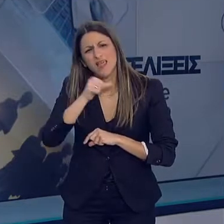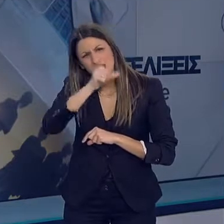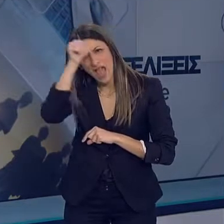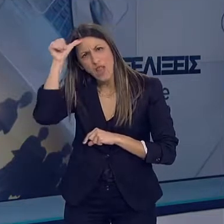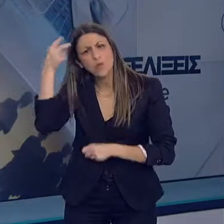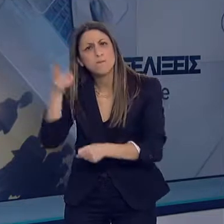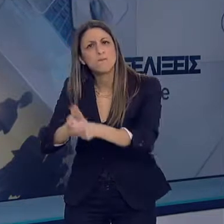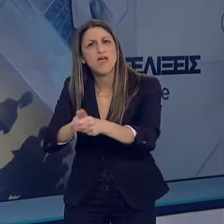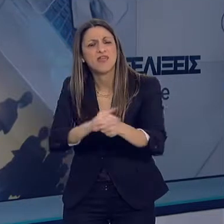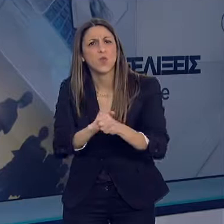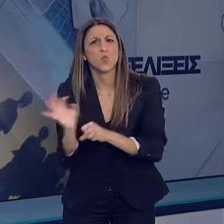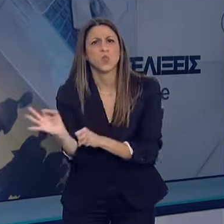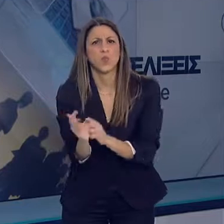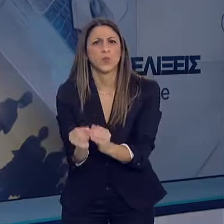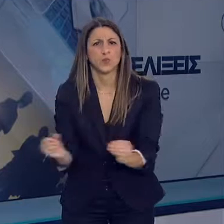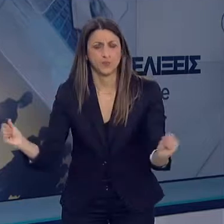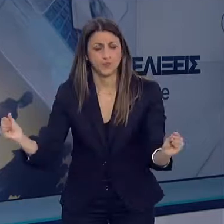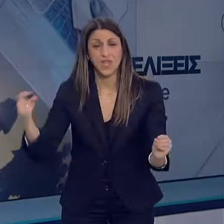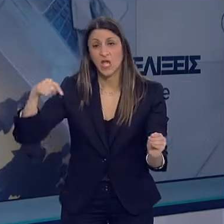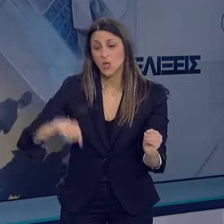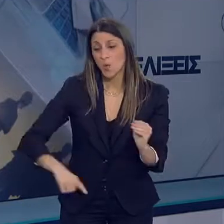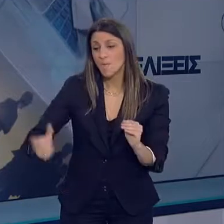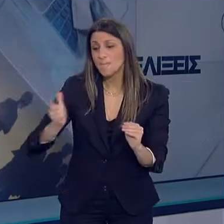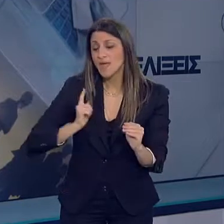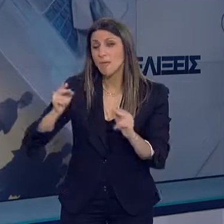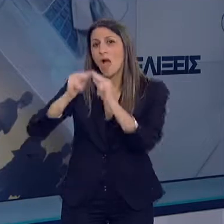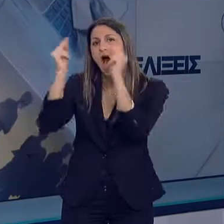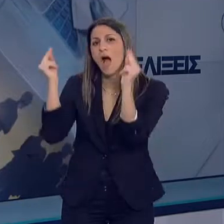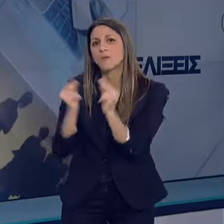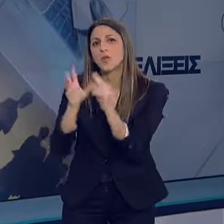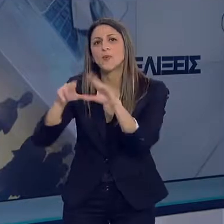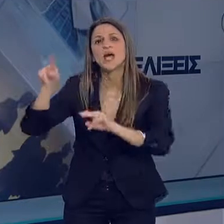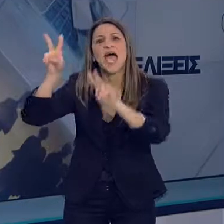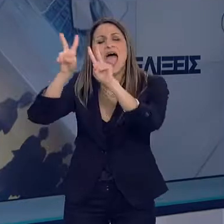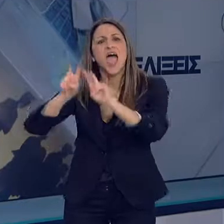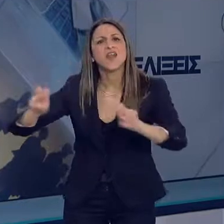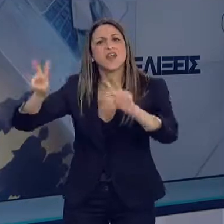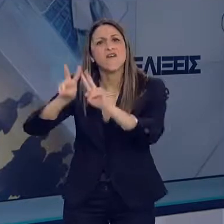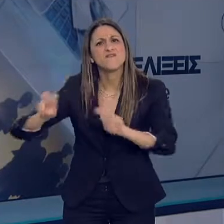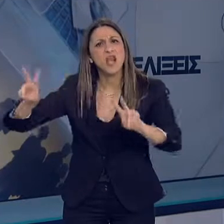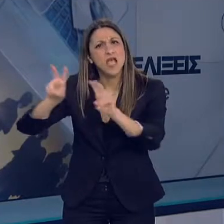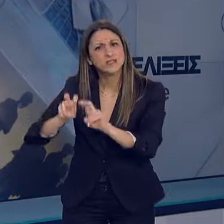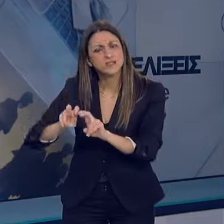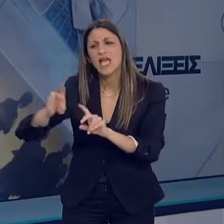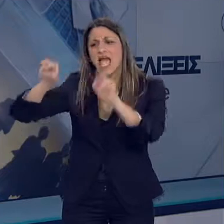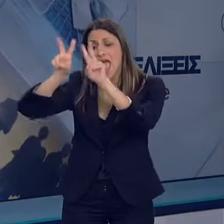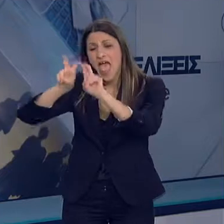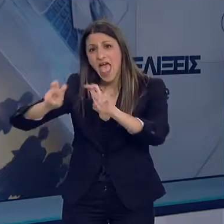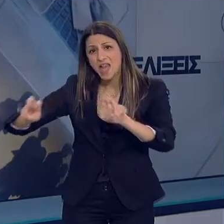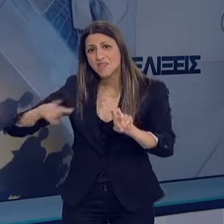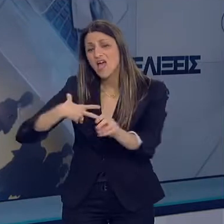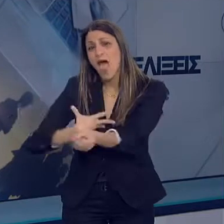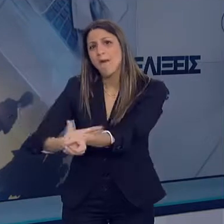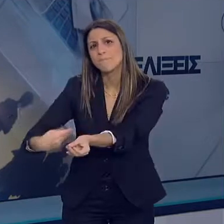Οι μελέτες με αξιόπιστα αντισώματα θα βοηθήσουν να καταλάβουμε με υψηλότερη ακρίβεια τι συμβαίνει με αυτόν τον ιό και την κυκλοφορία του στο γενικό πληθυσμό.